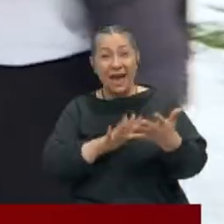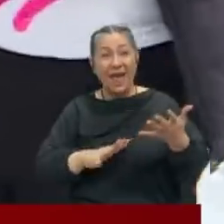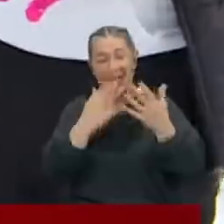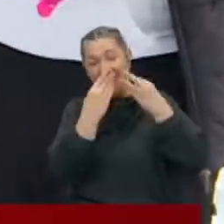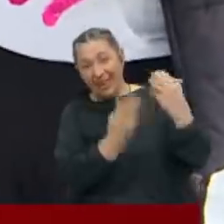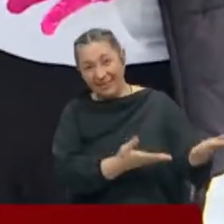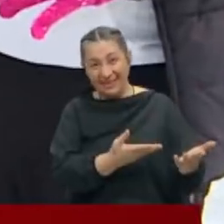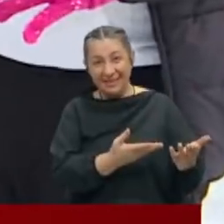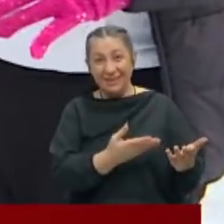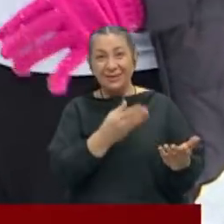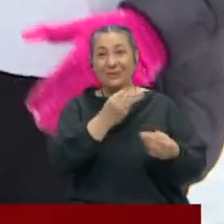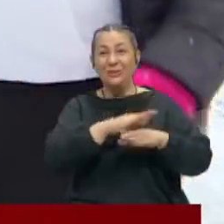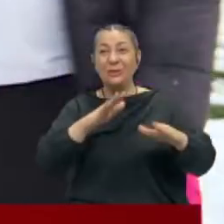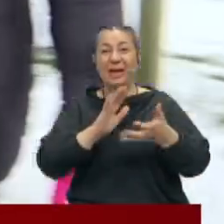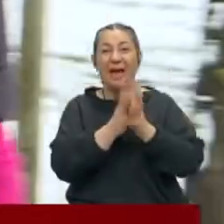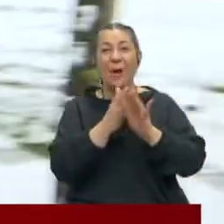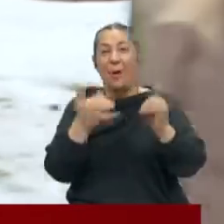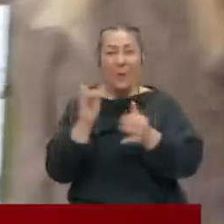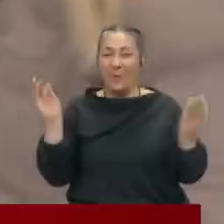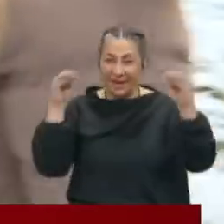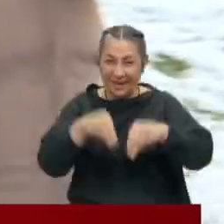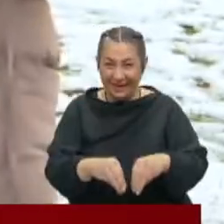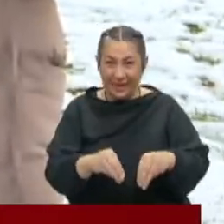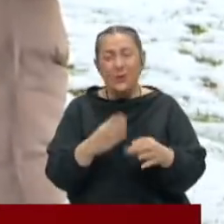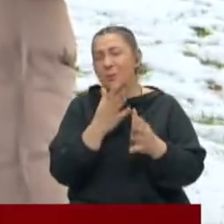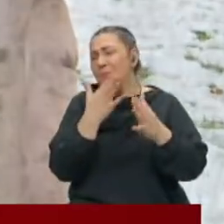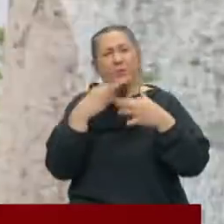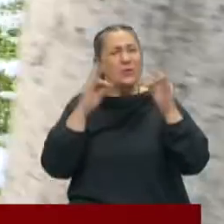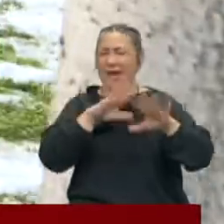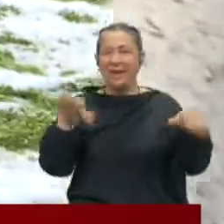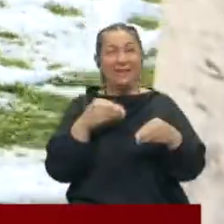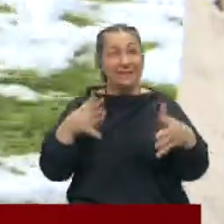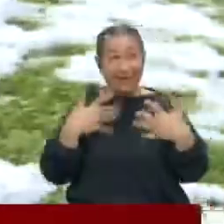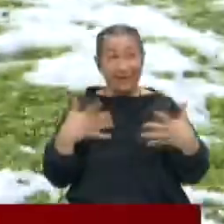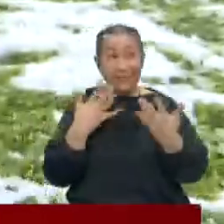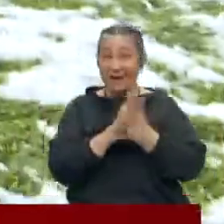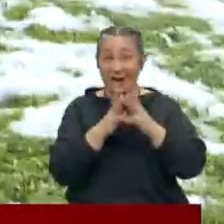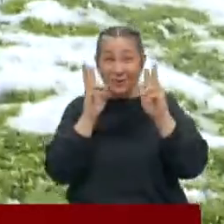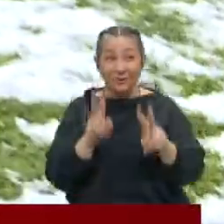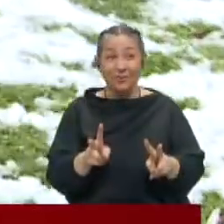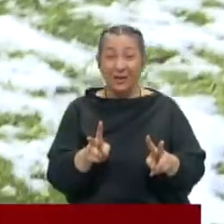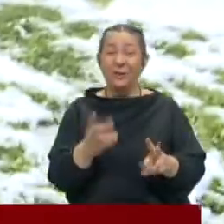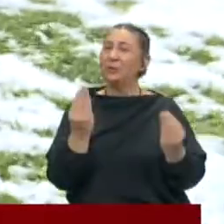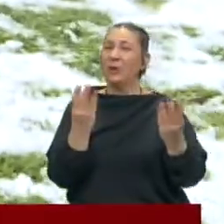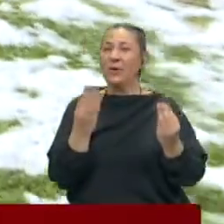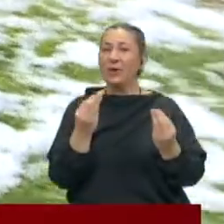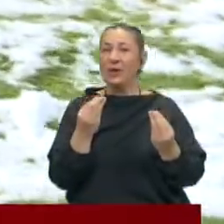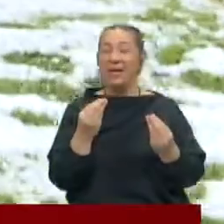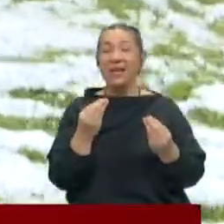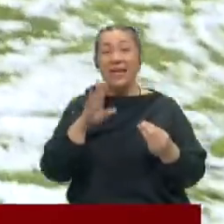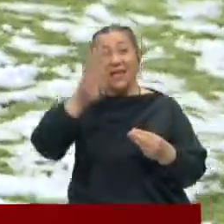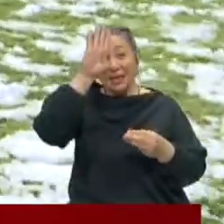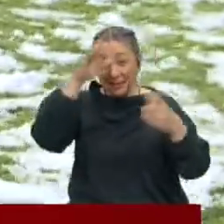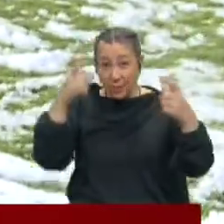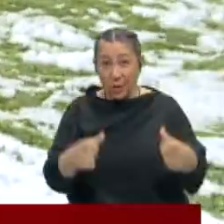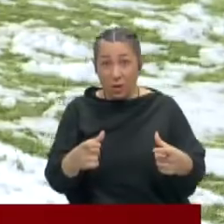diye çocukları kar oynamaya getirdik. Mutlu herkes. Sevindin mi kar görünce? Çok.